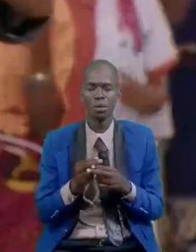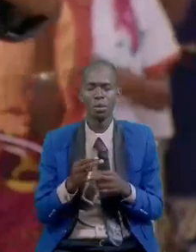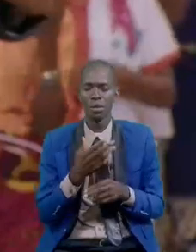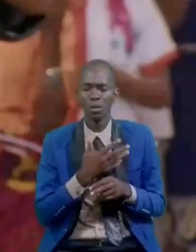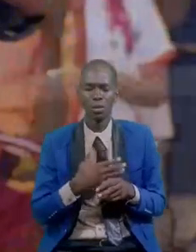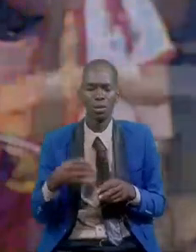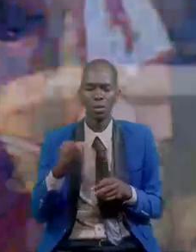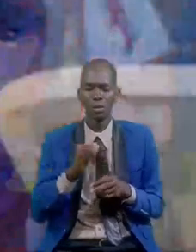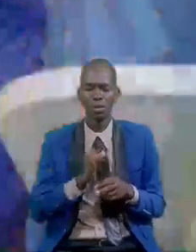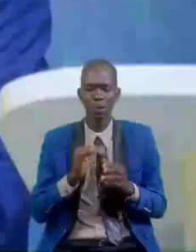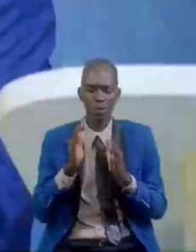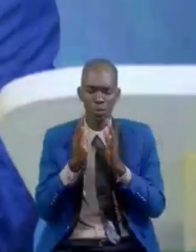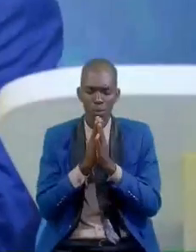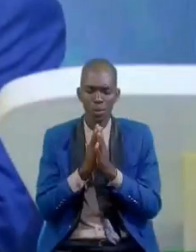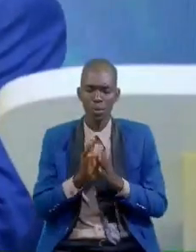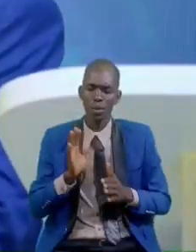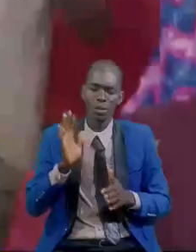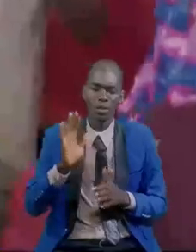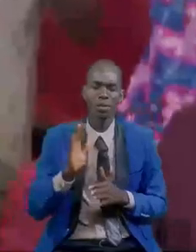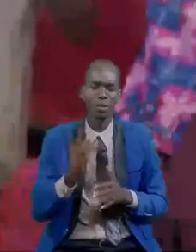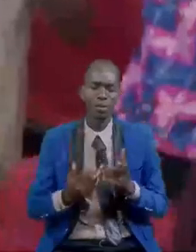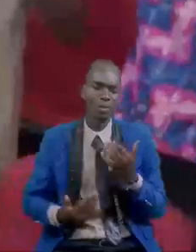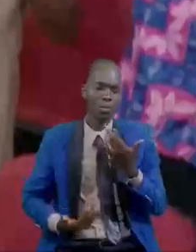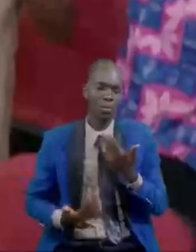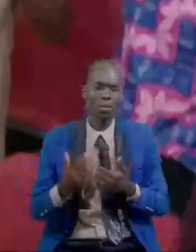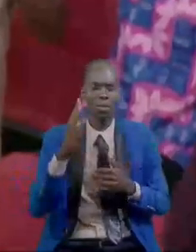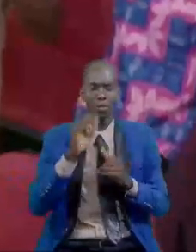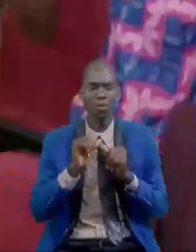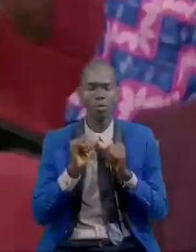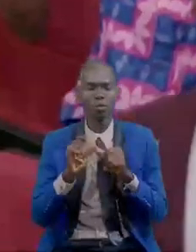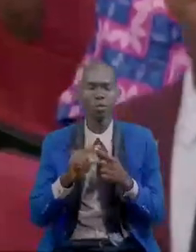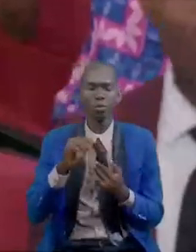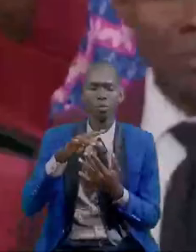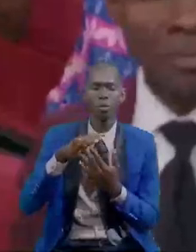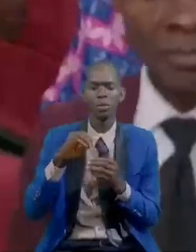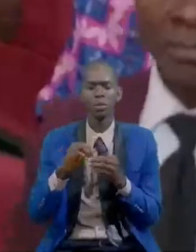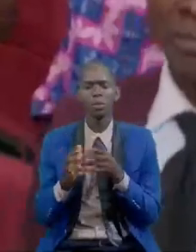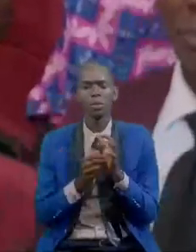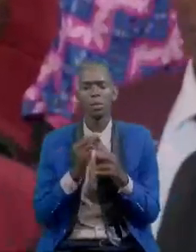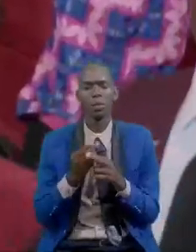Et je prie que le feu continue à brûler